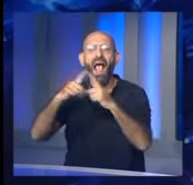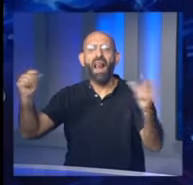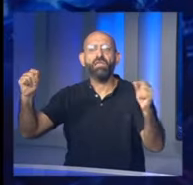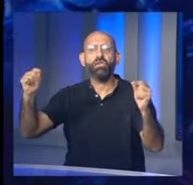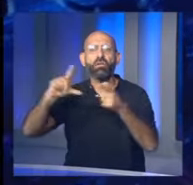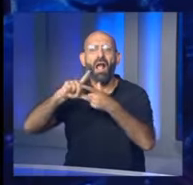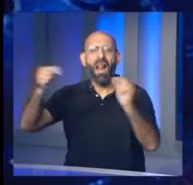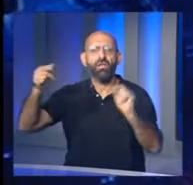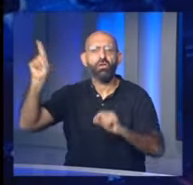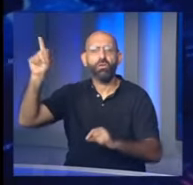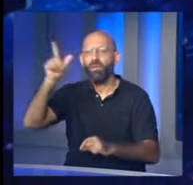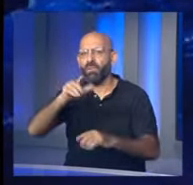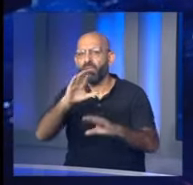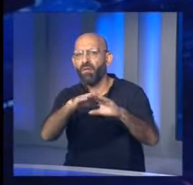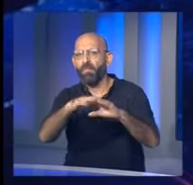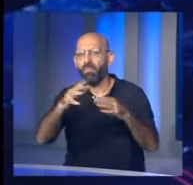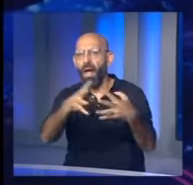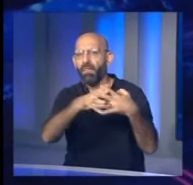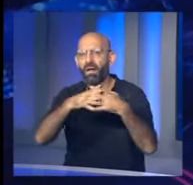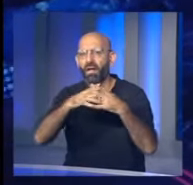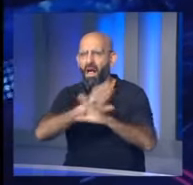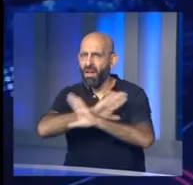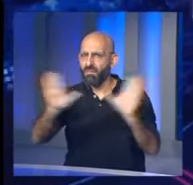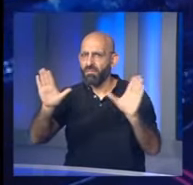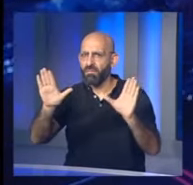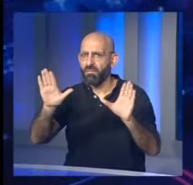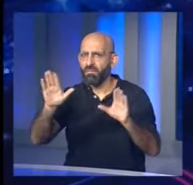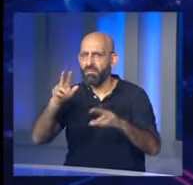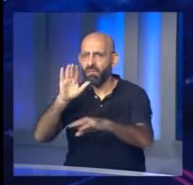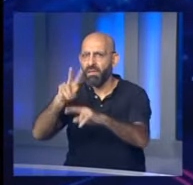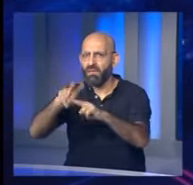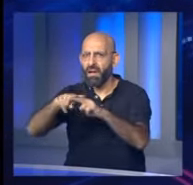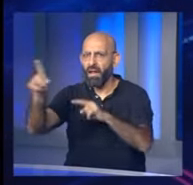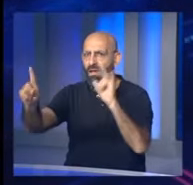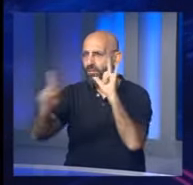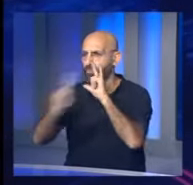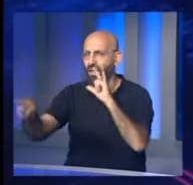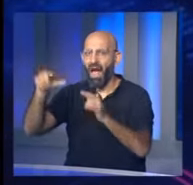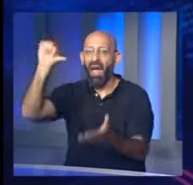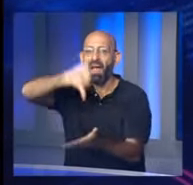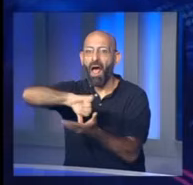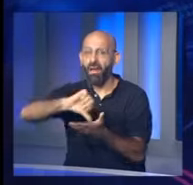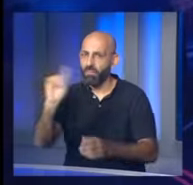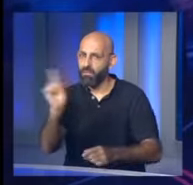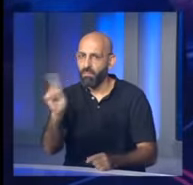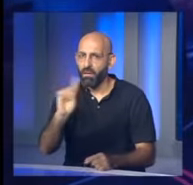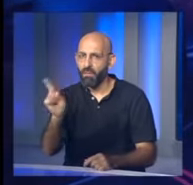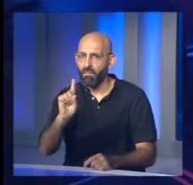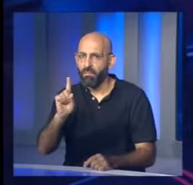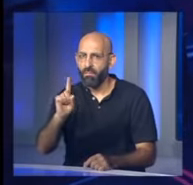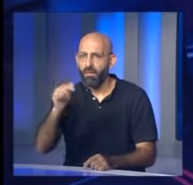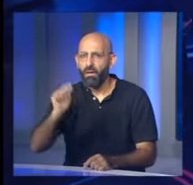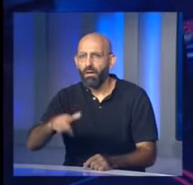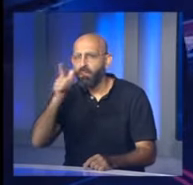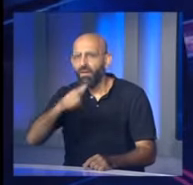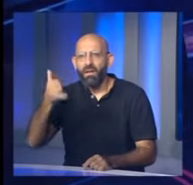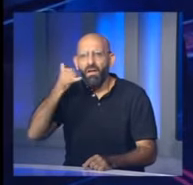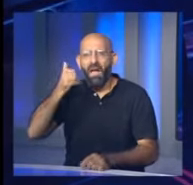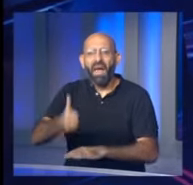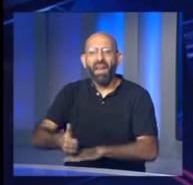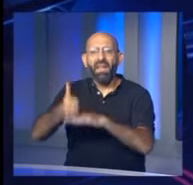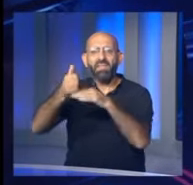مصادر خليجيه بان دول الخليج تضغط على واشنطن لمنع اسرائيل من مهاجمه حقول النفط الايرانيه